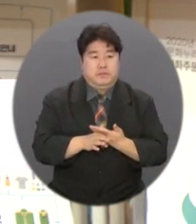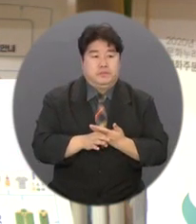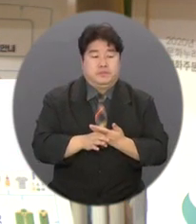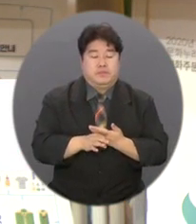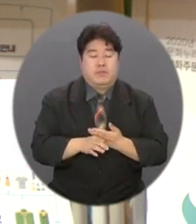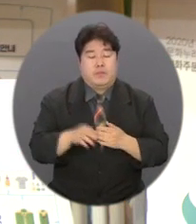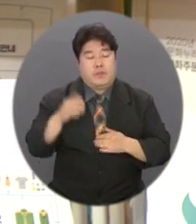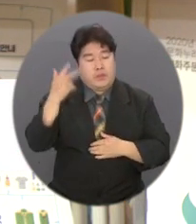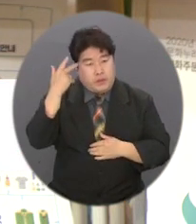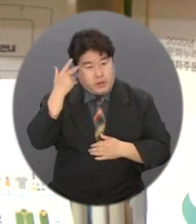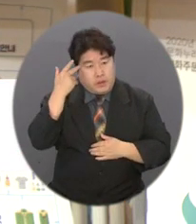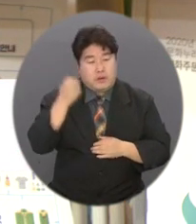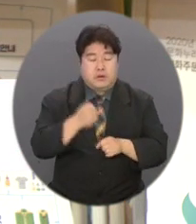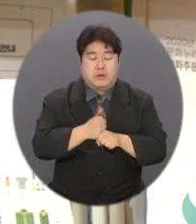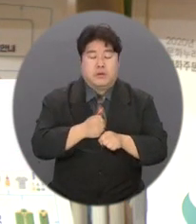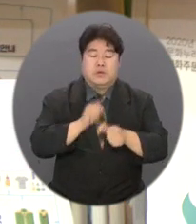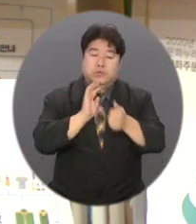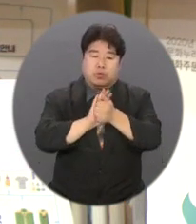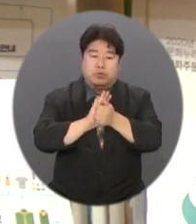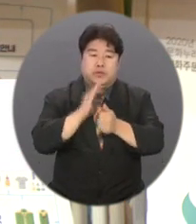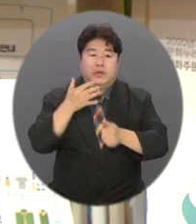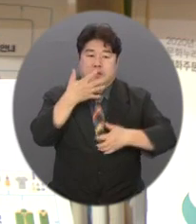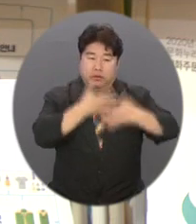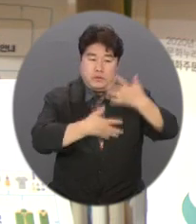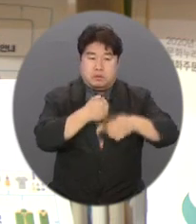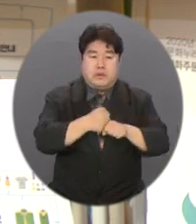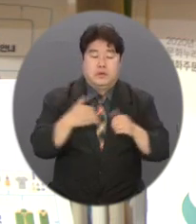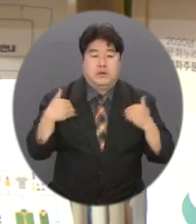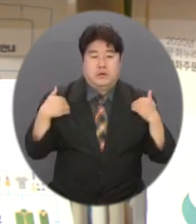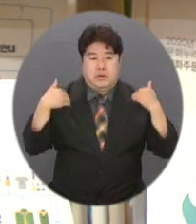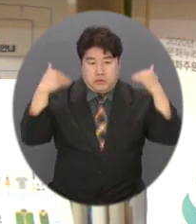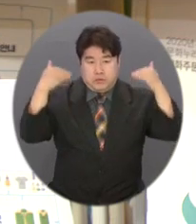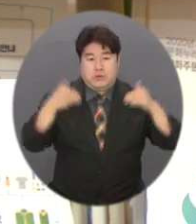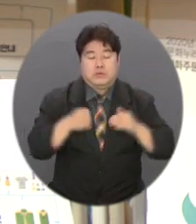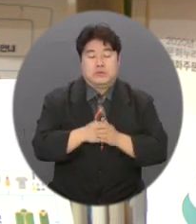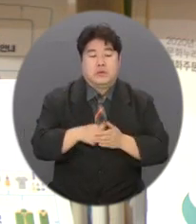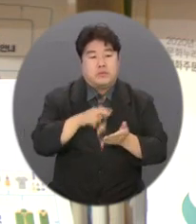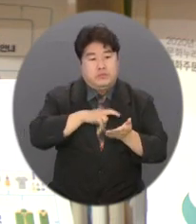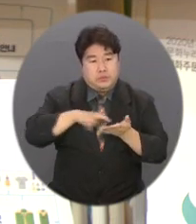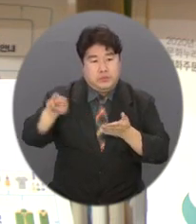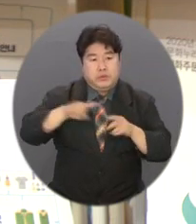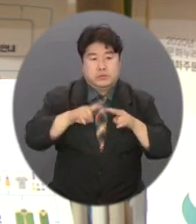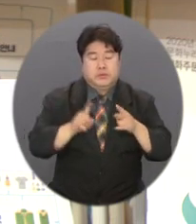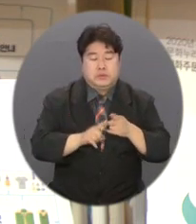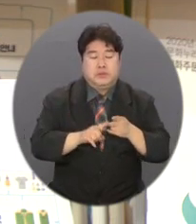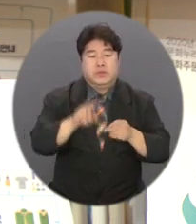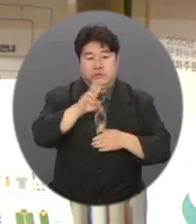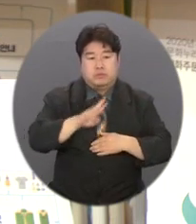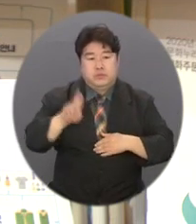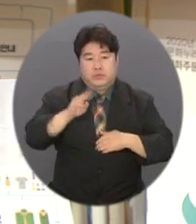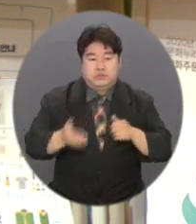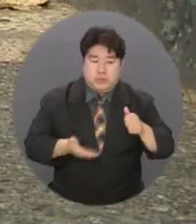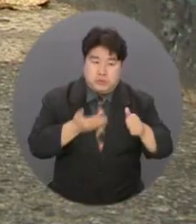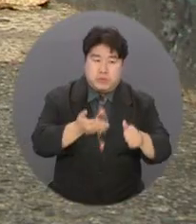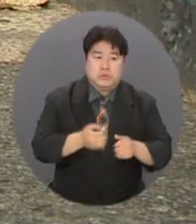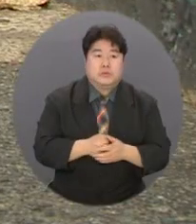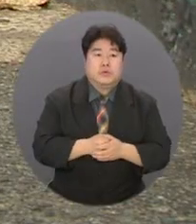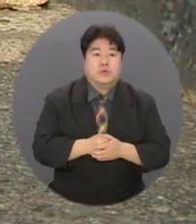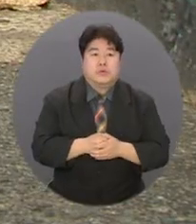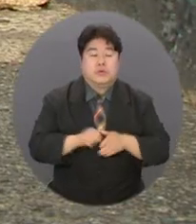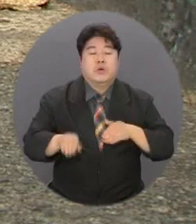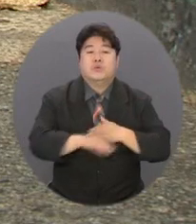정서적으로 도움이 되는 영상들을 어르신들께 재 문자로 라든가 아니면 유튜브로 이렇게 제공해 드리 있고